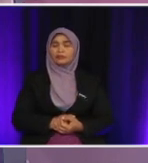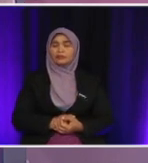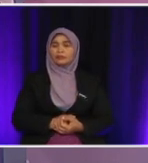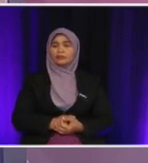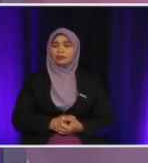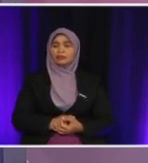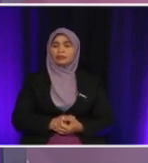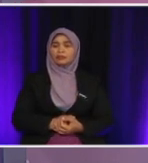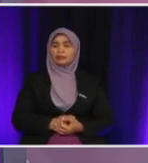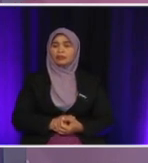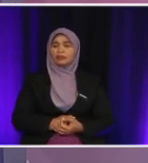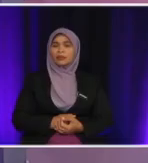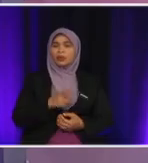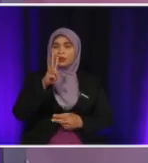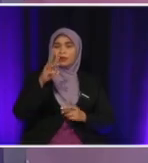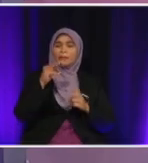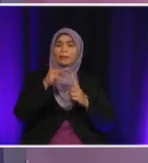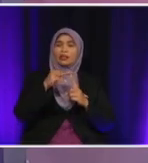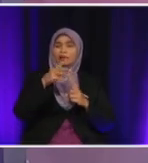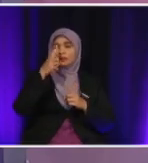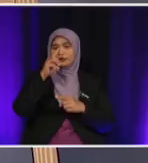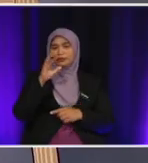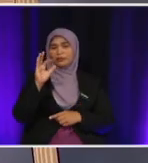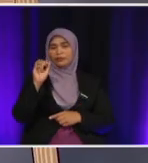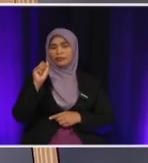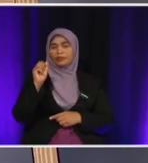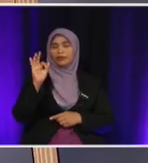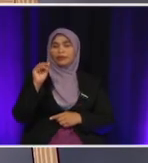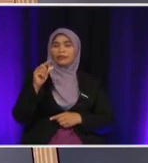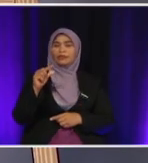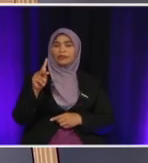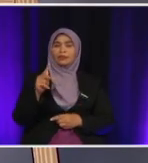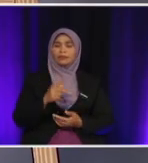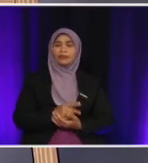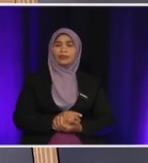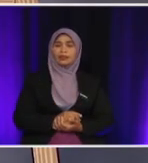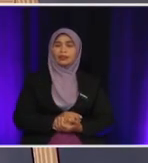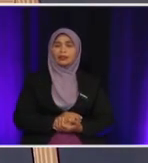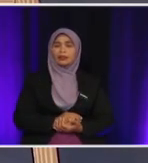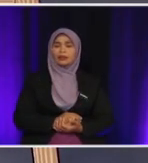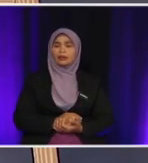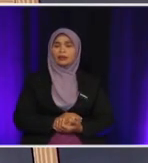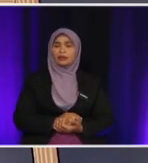yang khas tuh tapi kita berikanlah 2 marka untuk afik oke Ya baiklah murid-murid